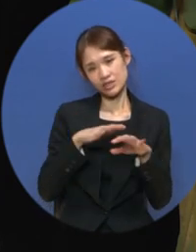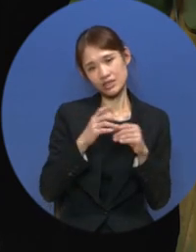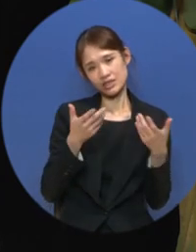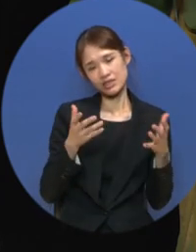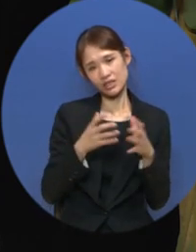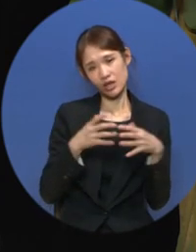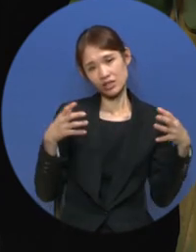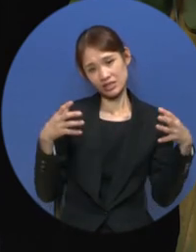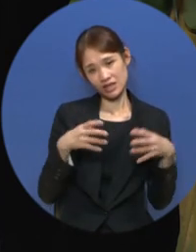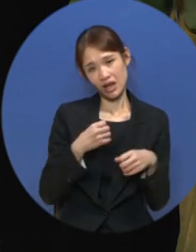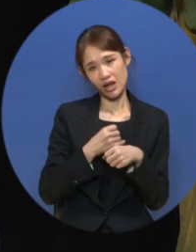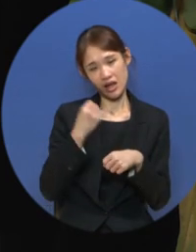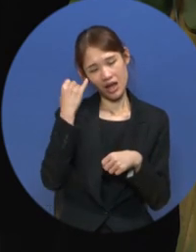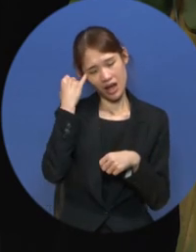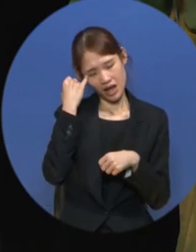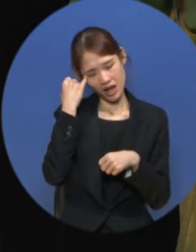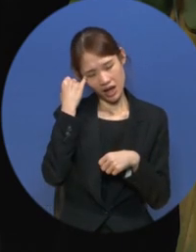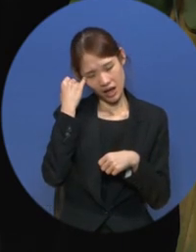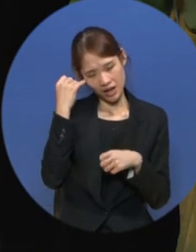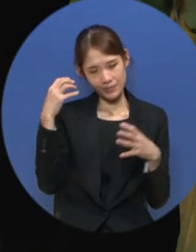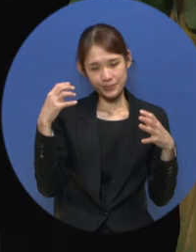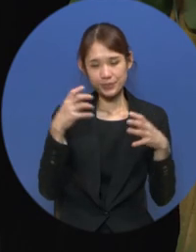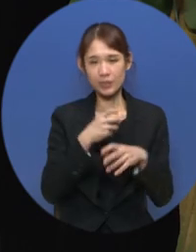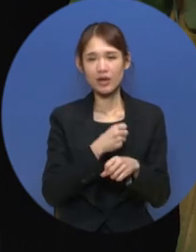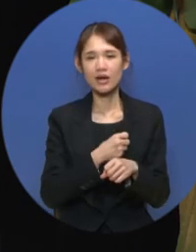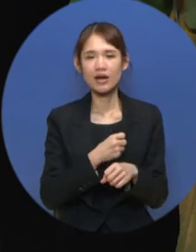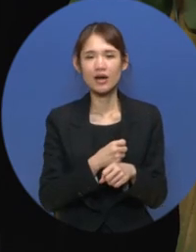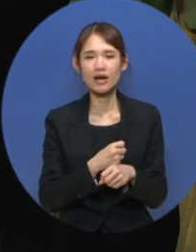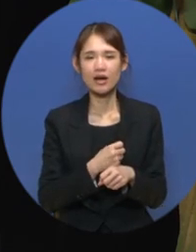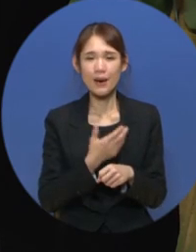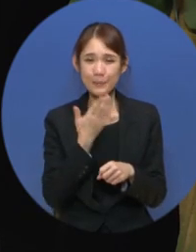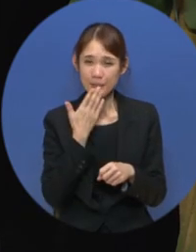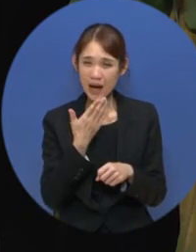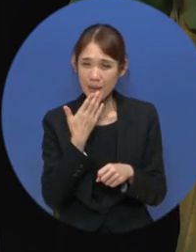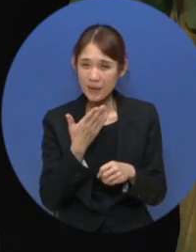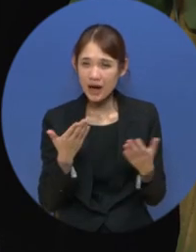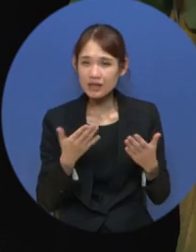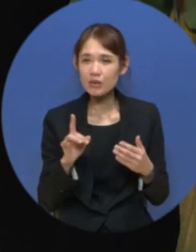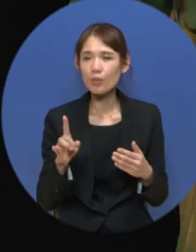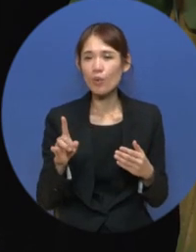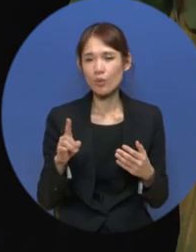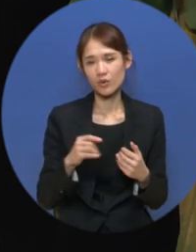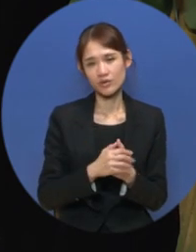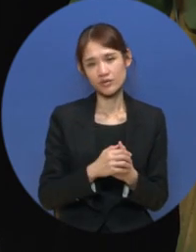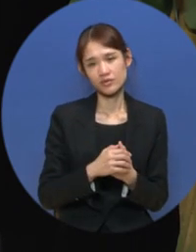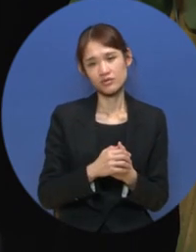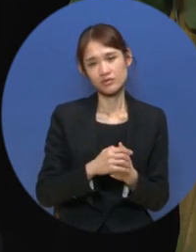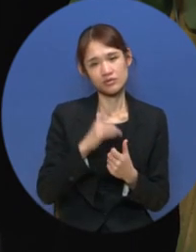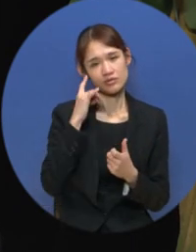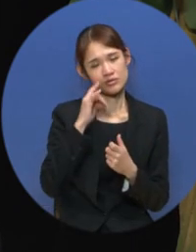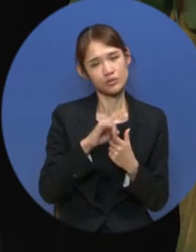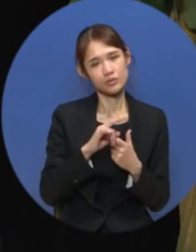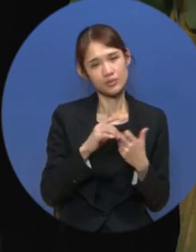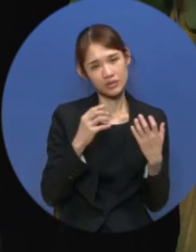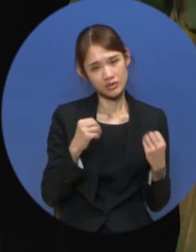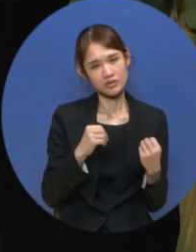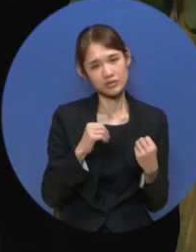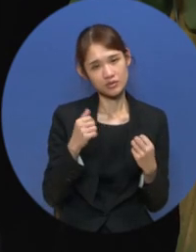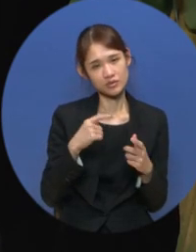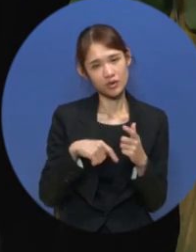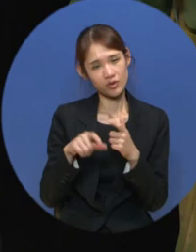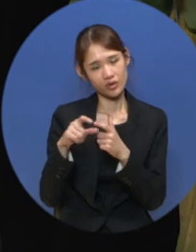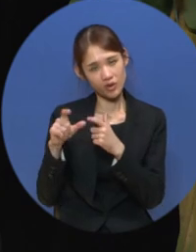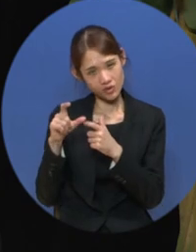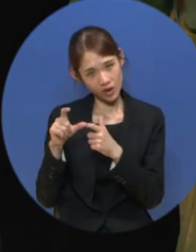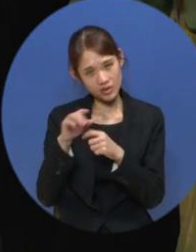임직원들이 같이 이제 좀 집단지성으로 아이디어를 모아서 또 해낼 수 있는 일이 무엇인가에 대해서 많이 고민하고 또 조금씩